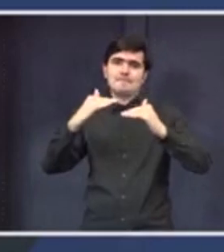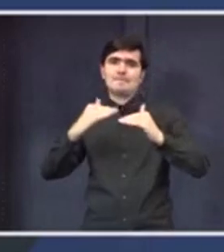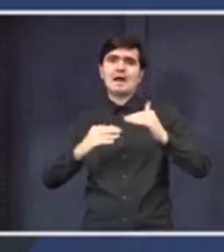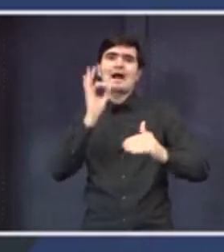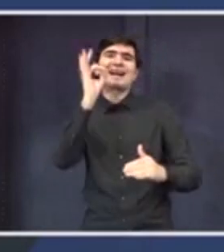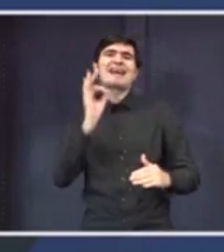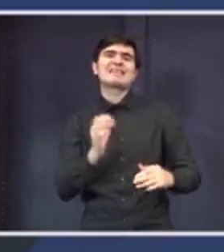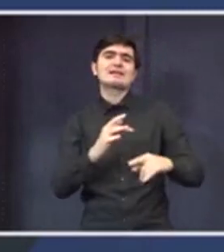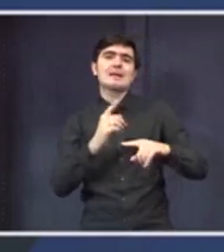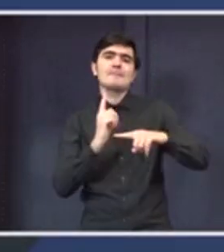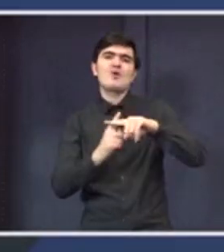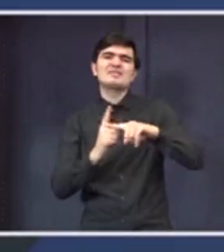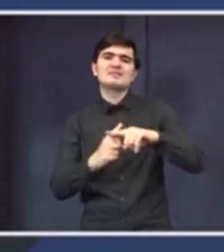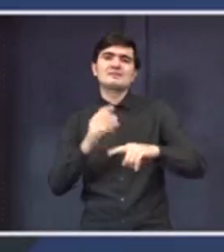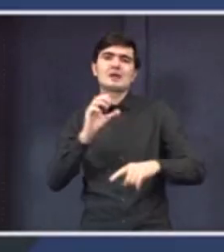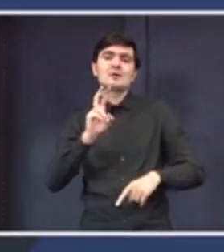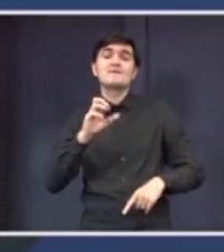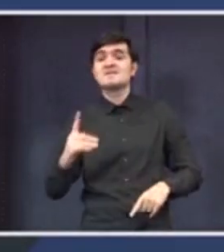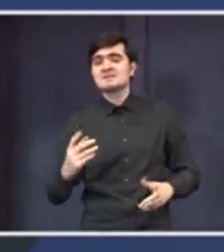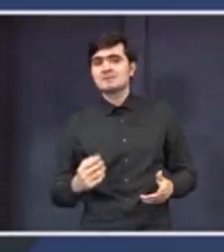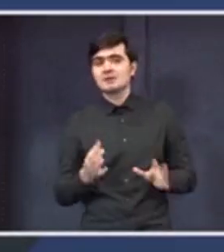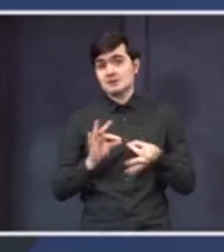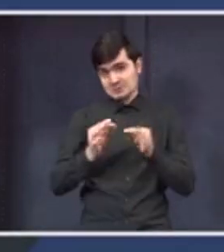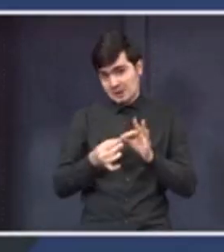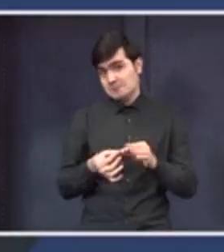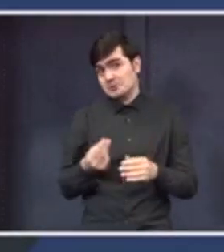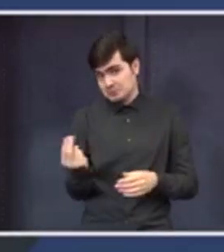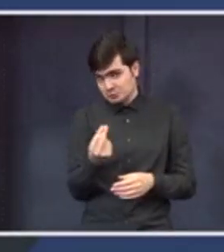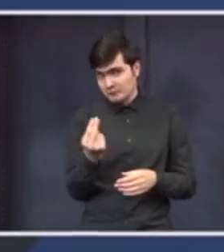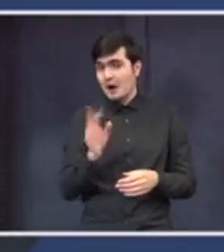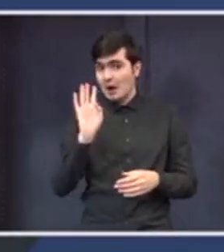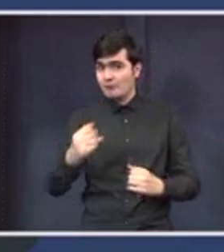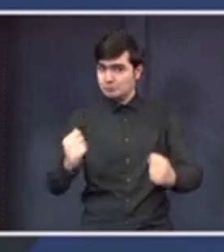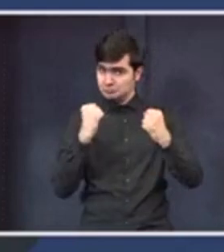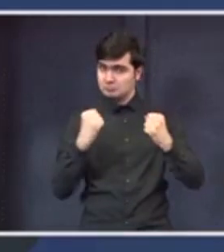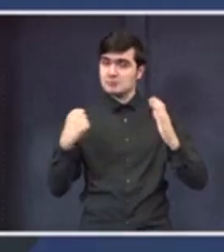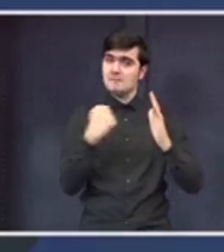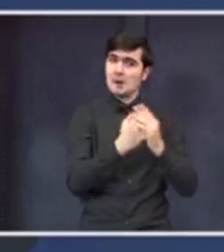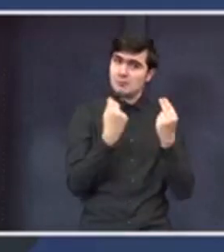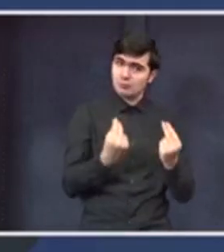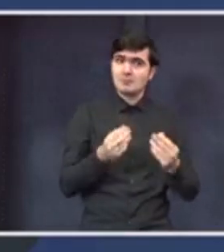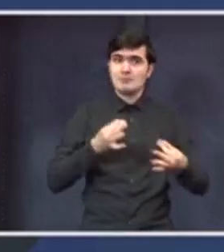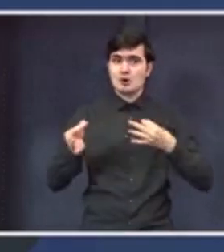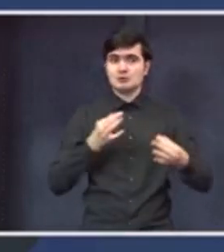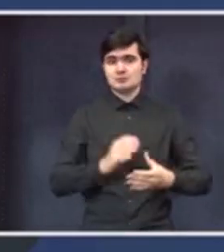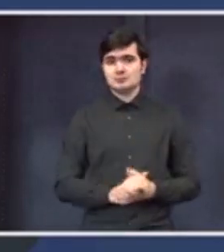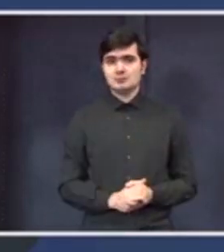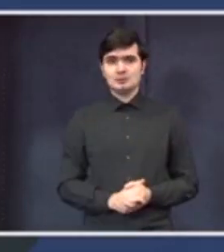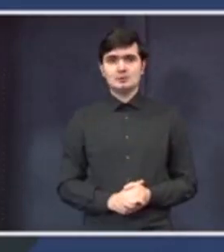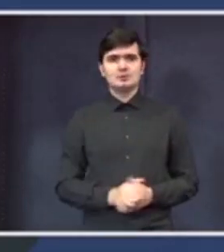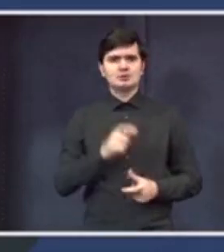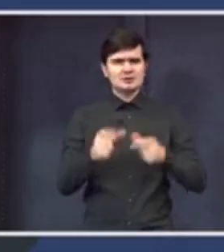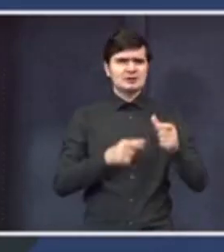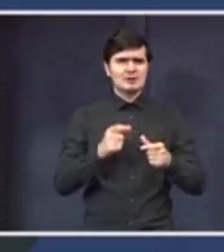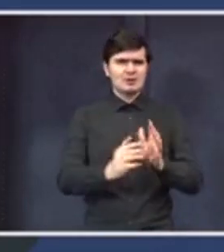pozitivare a persoanelor cu COVID. Asta înseamnă că ceva impact au avut aceste măsuri. În același timp, referitor